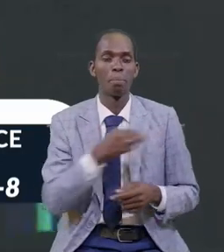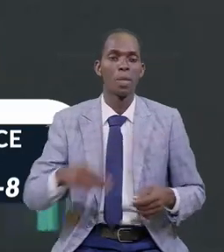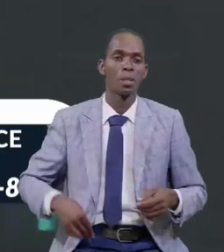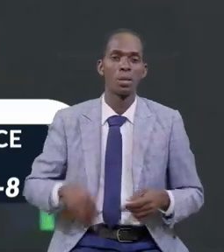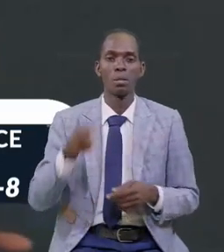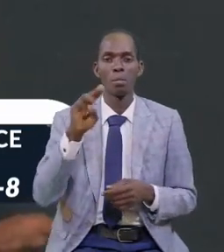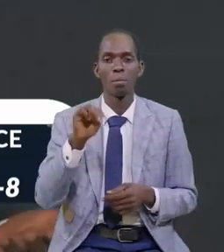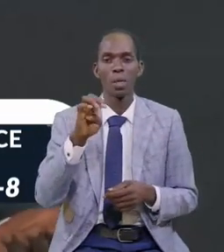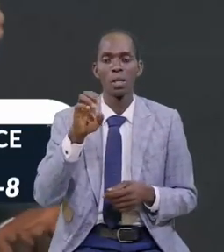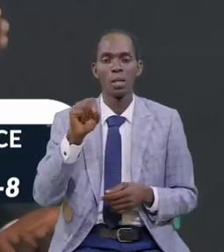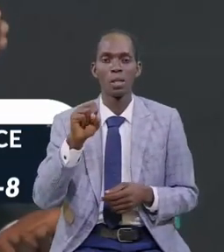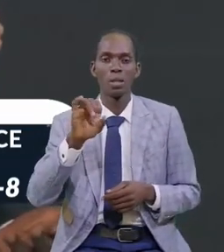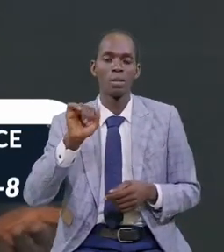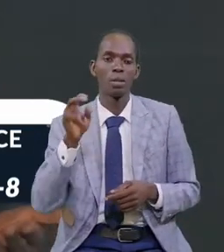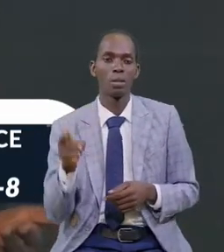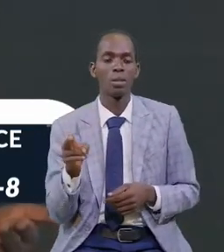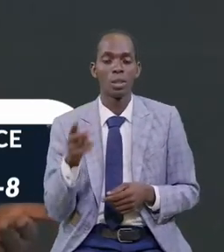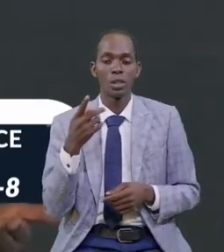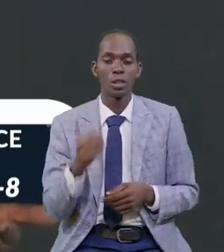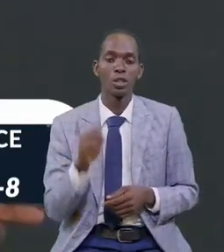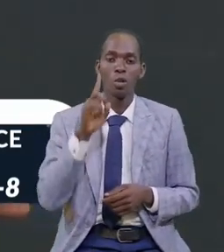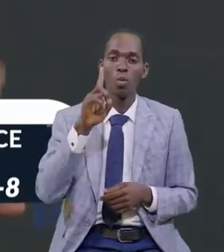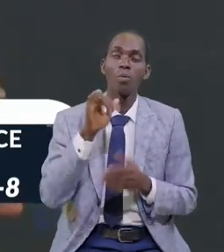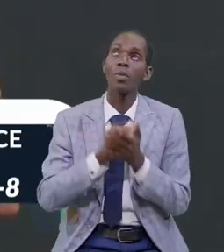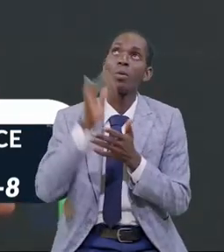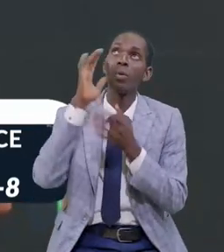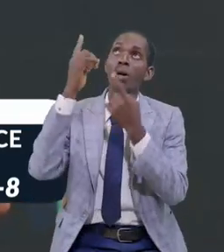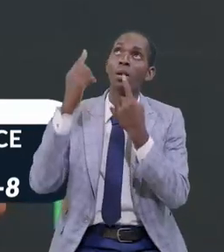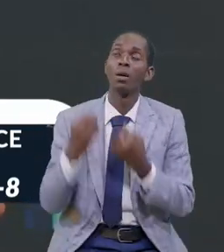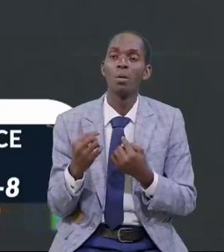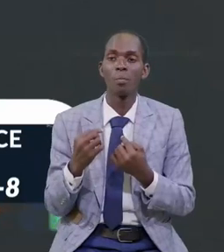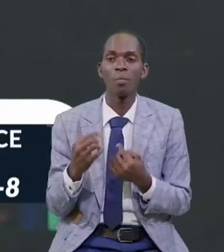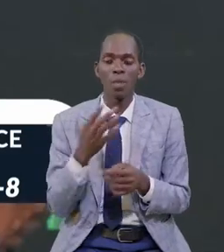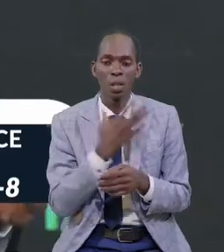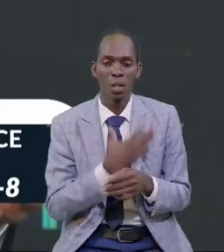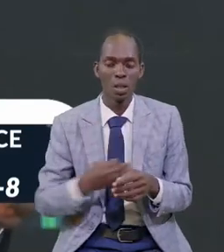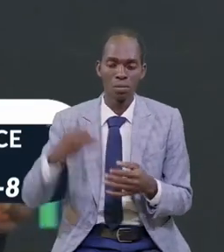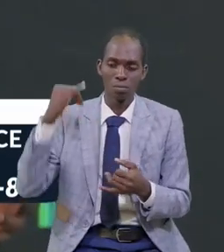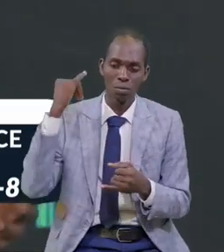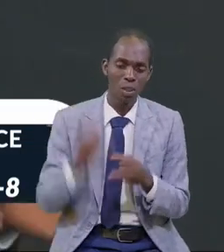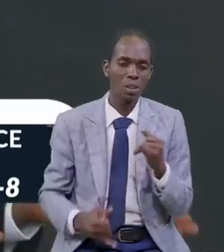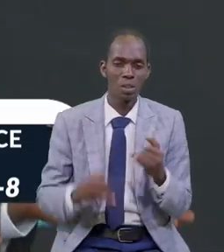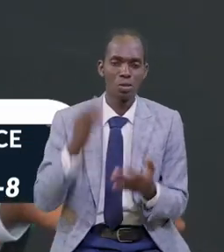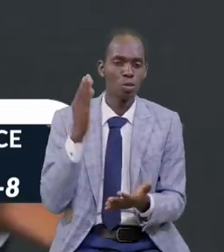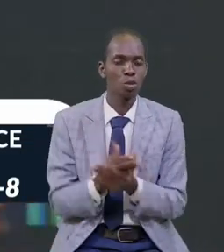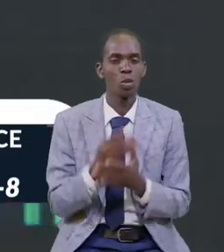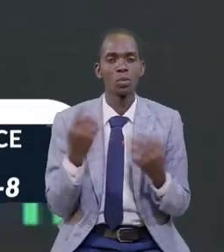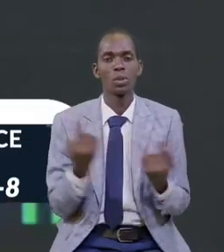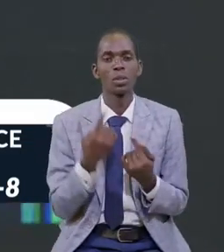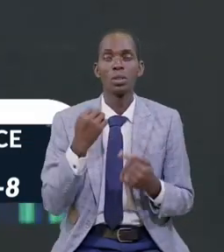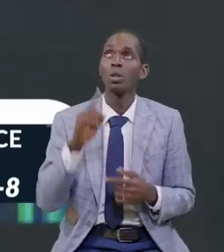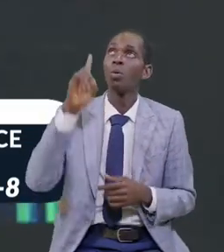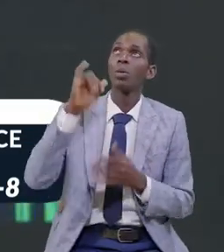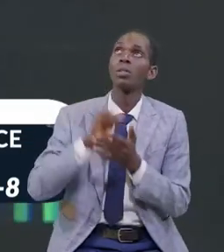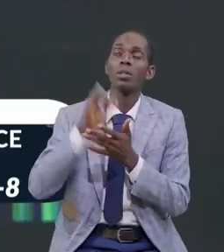conducteur jusqu'à loin le Messi celui qui va venir et mettre fin au péché celui qui va